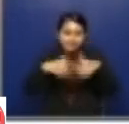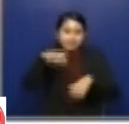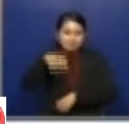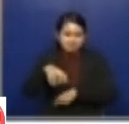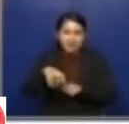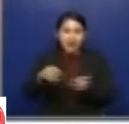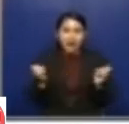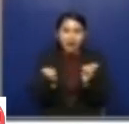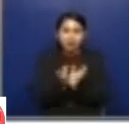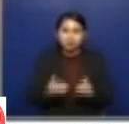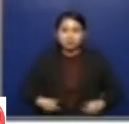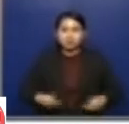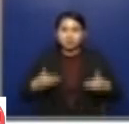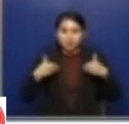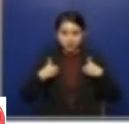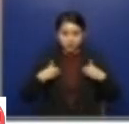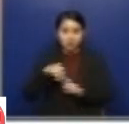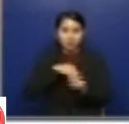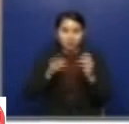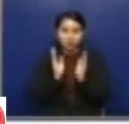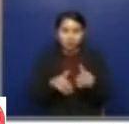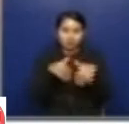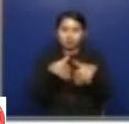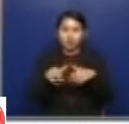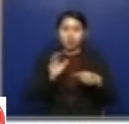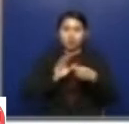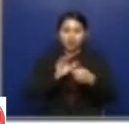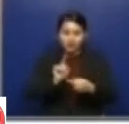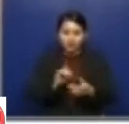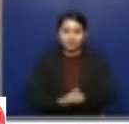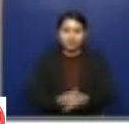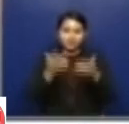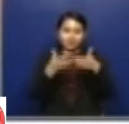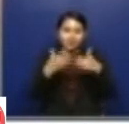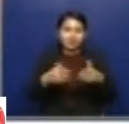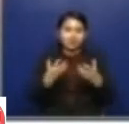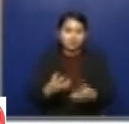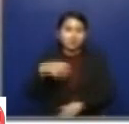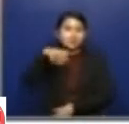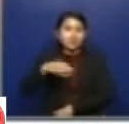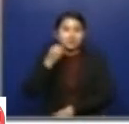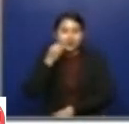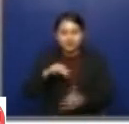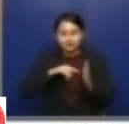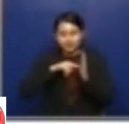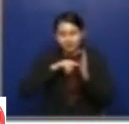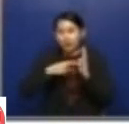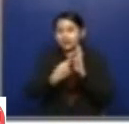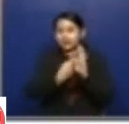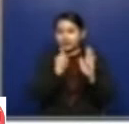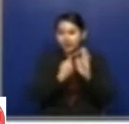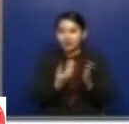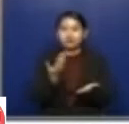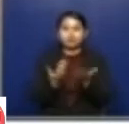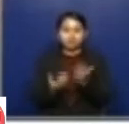แวดล้อมและวิถีชีวิตของประชาชนในพื้นที่เช่นเหมืองที่หมู่บ้านคริตตี้จังหวัดกาญจนบุรีหรือเมื